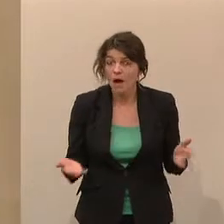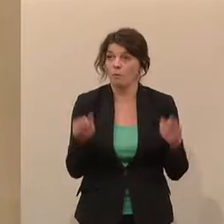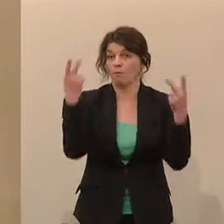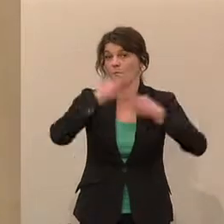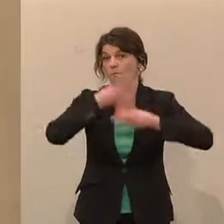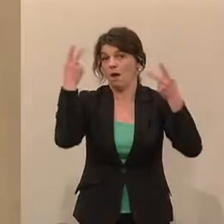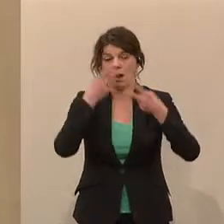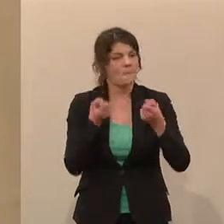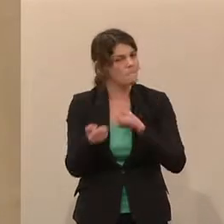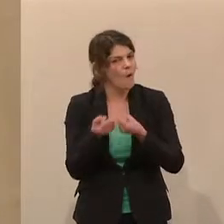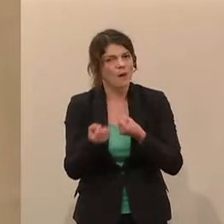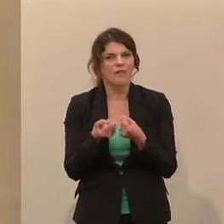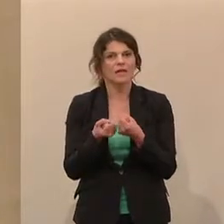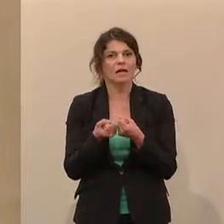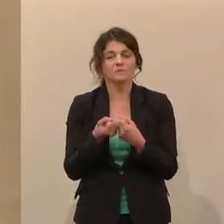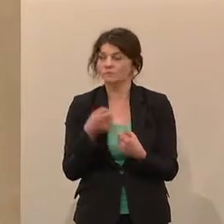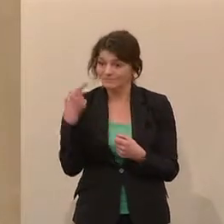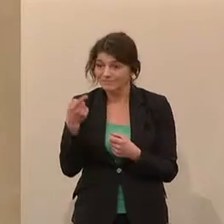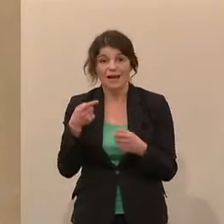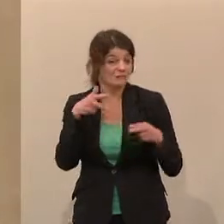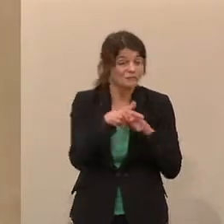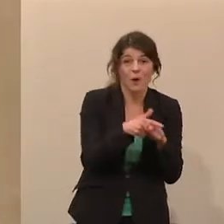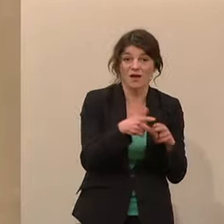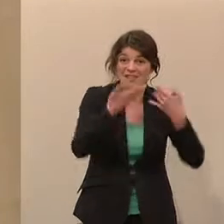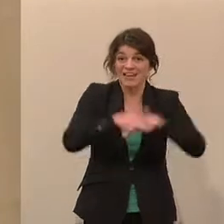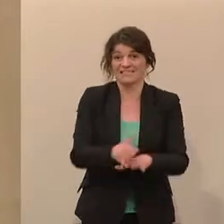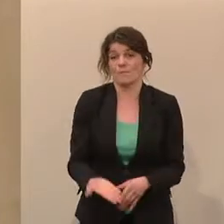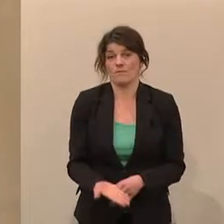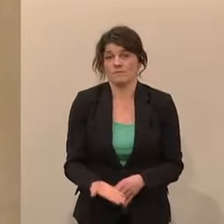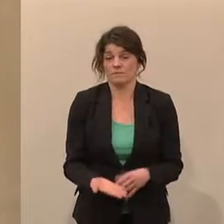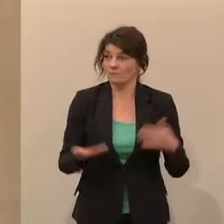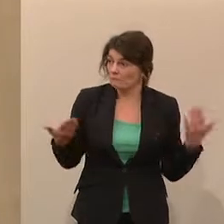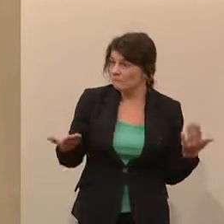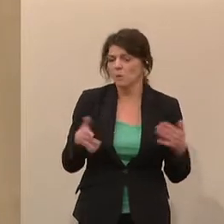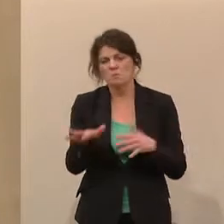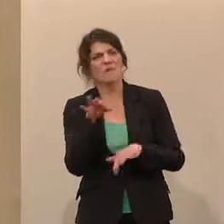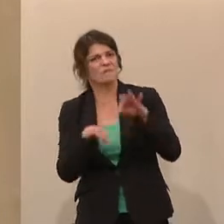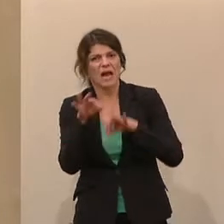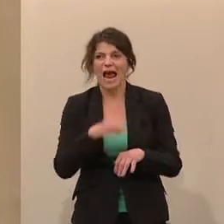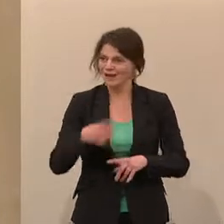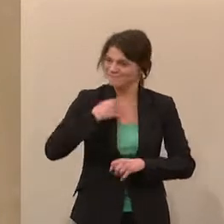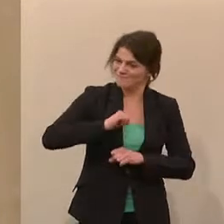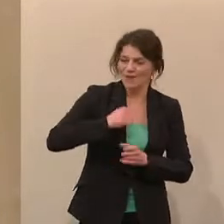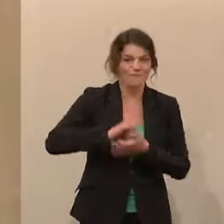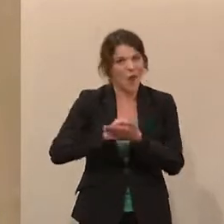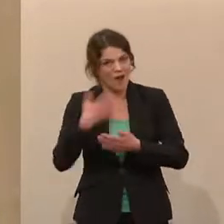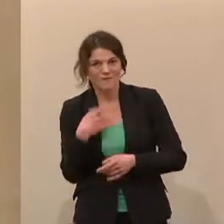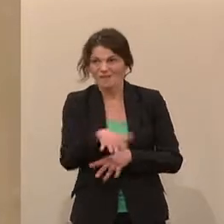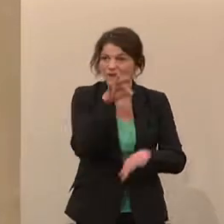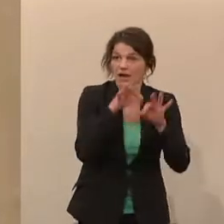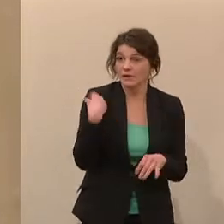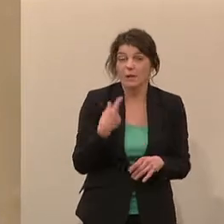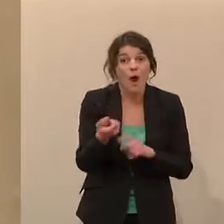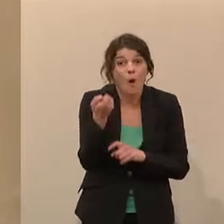politik weiter integrations hammond ist die sie betreiben es kann ihrer wähler befeuern sich wieder sie wieder zu wählen aber es wird zu